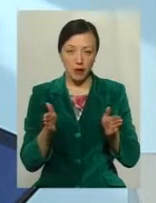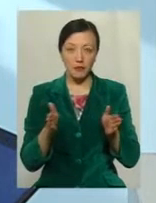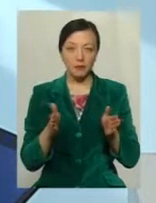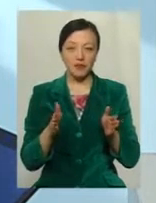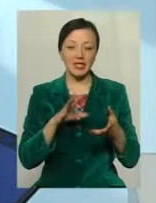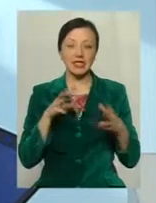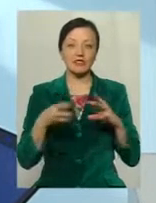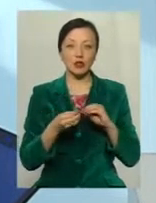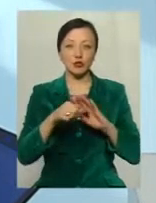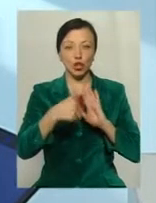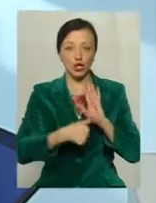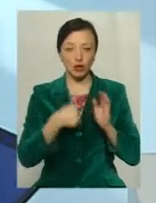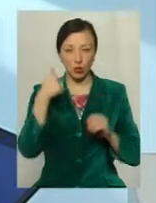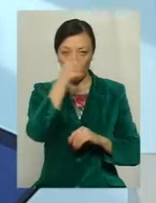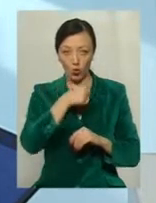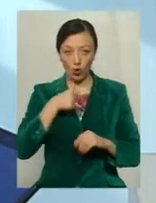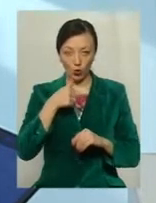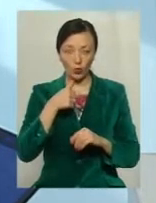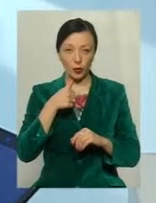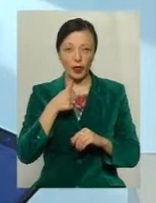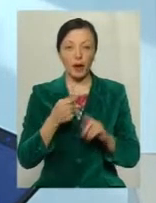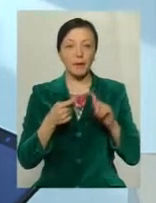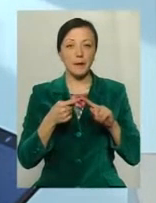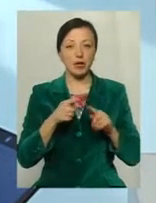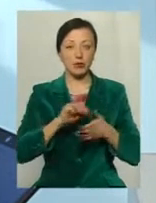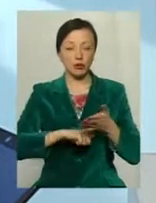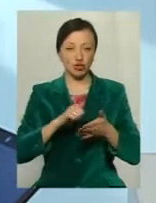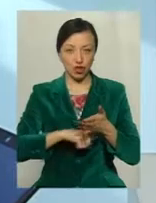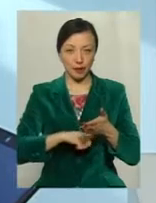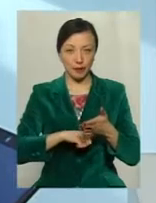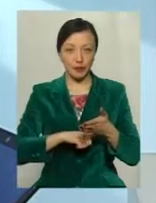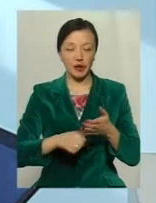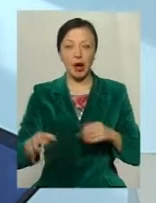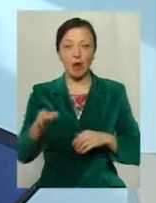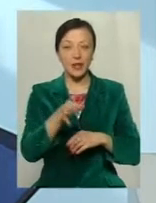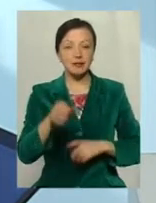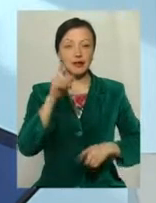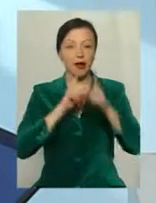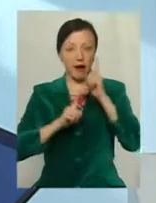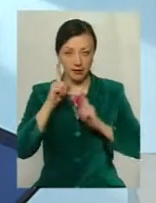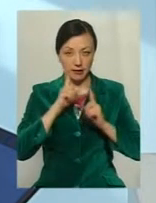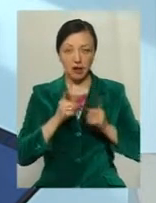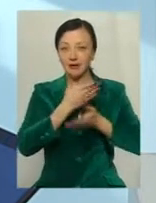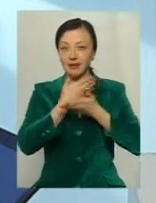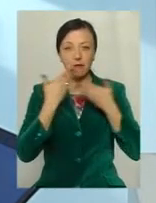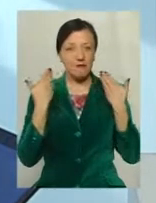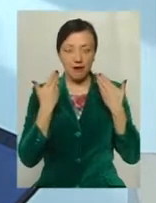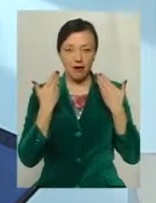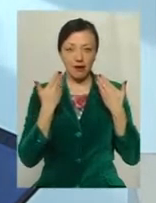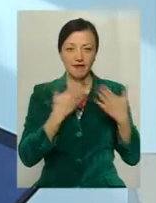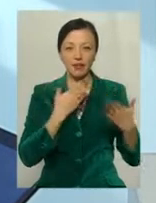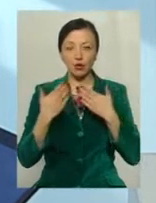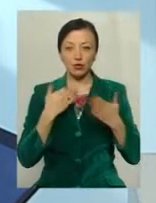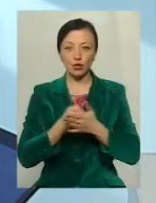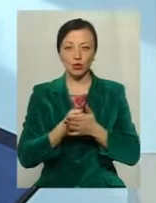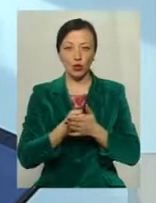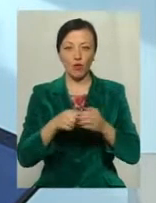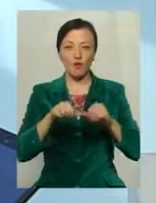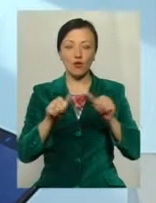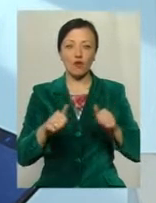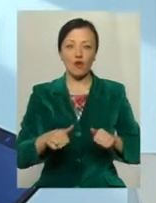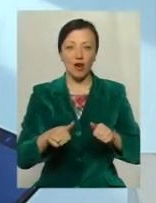і звіт за 2016 рік, виконання бюджету, і зміни доповнення до бюджету 2017 року. І що стосується, я